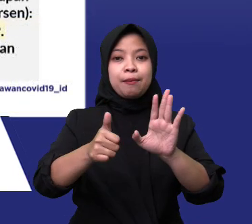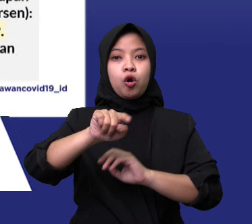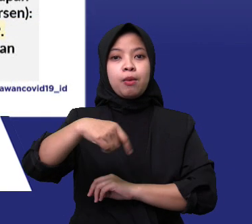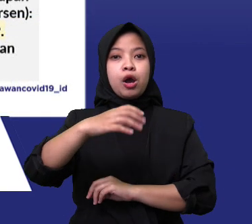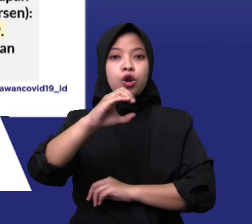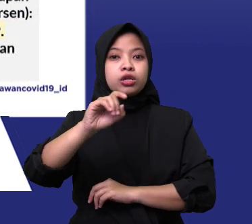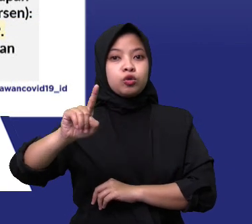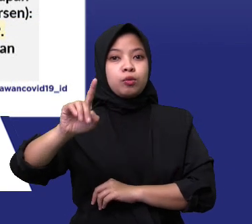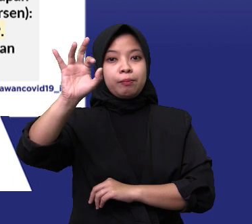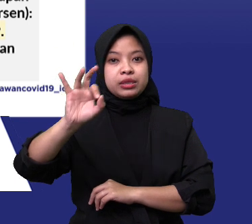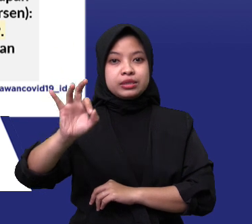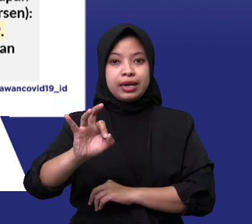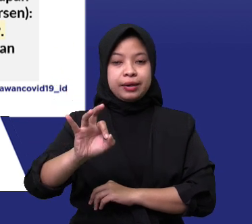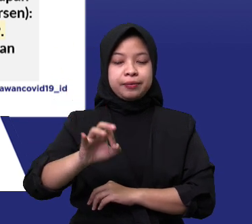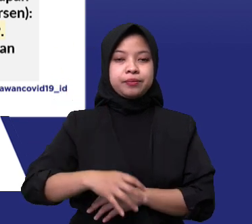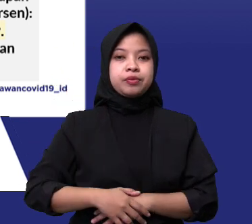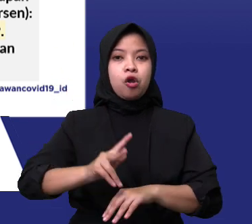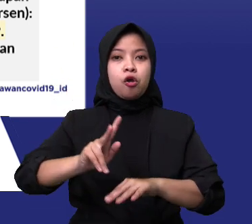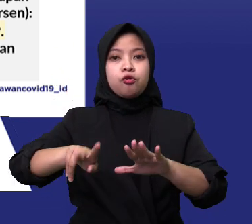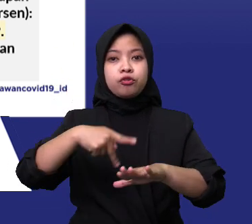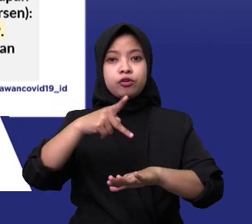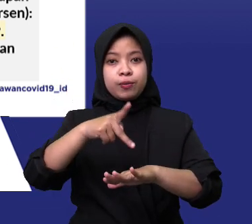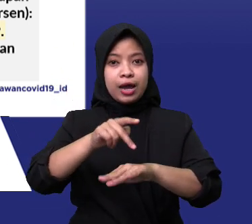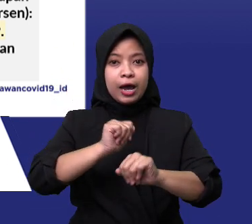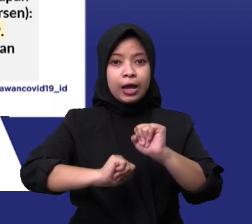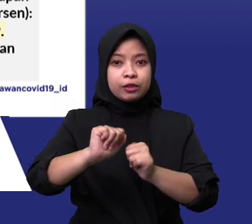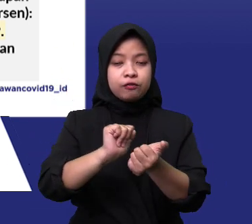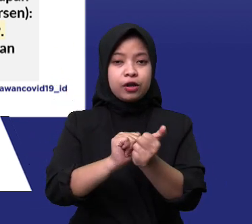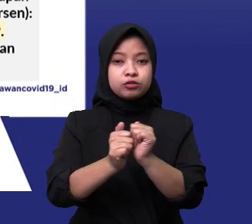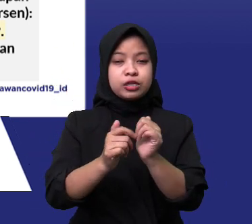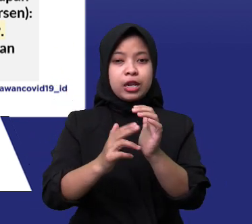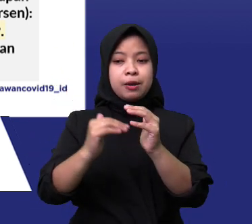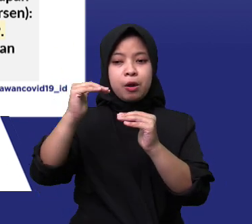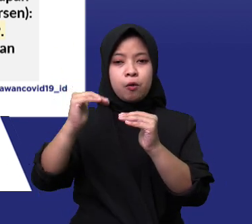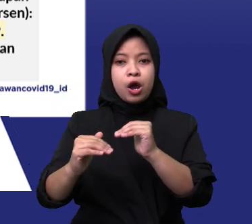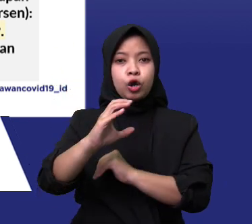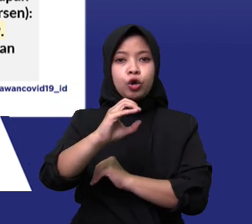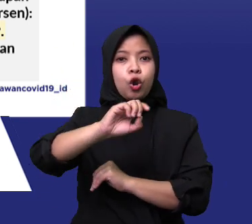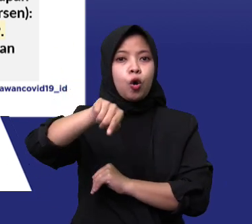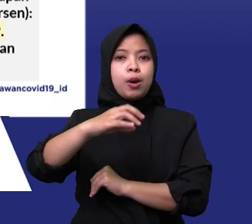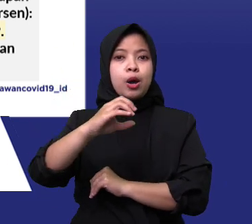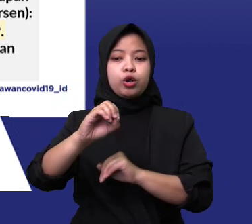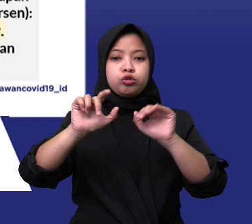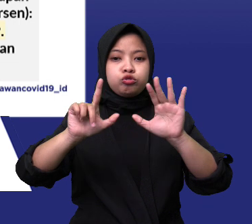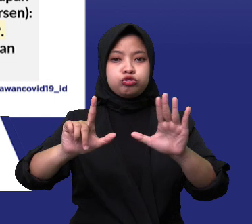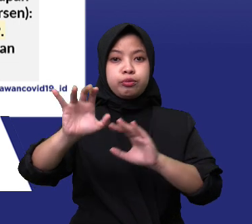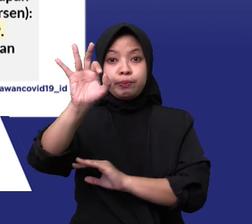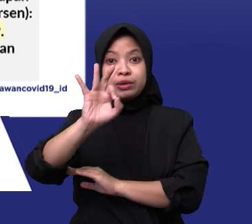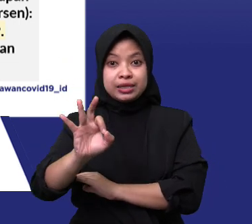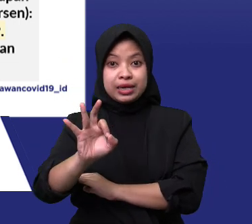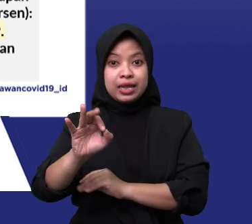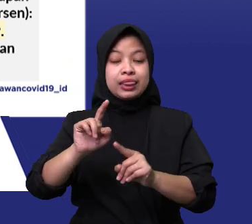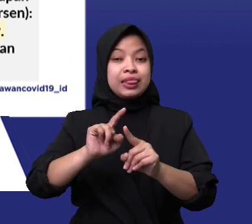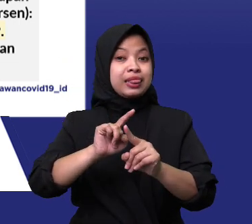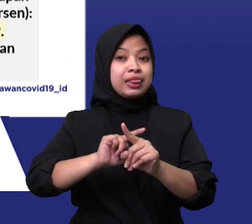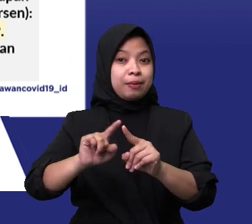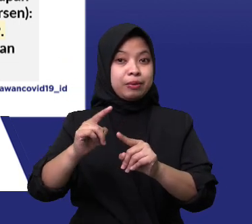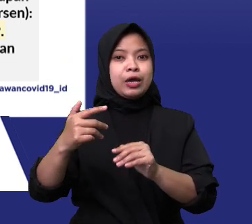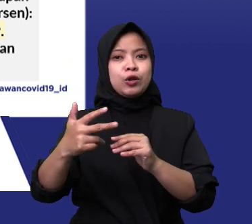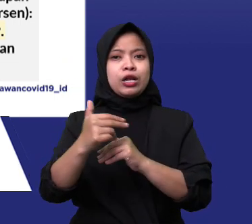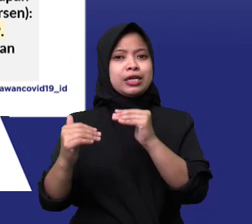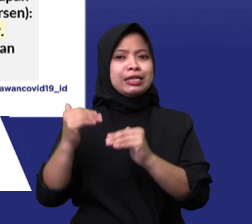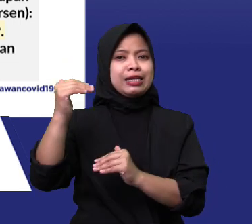6,01%. Filipina memiliki kasus aktif yang rendah, yaitu 0,07%, namun masih lebih tinggi dari